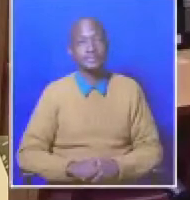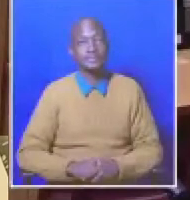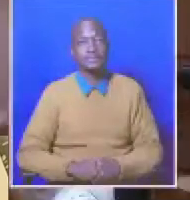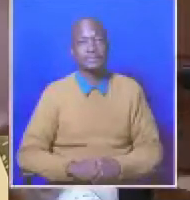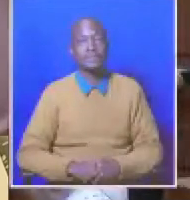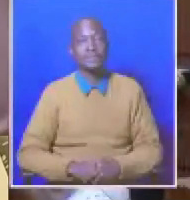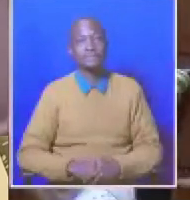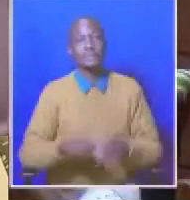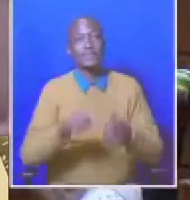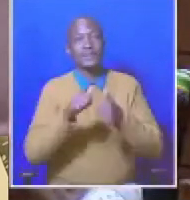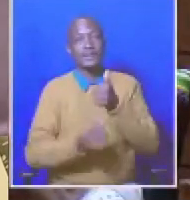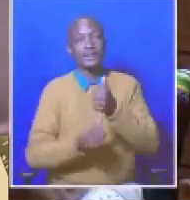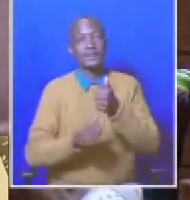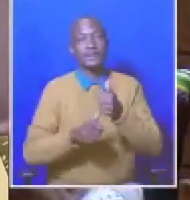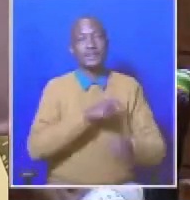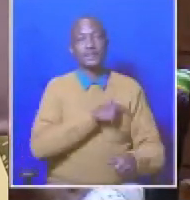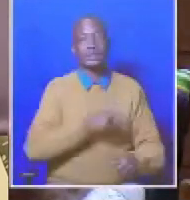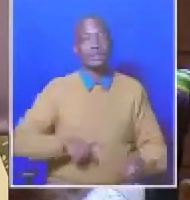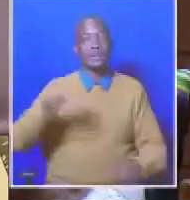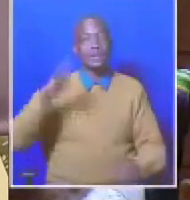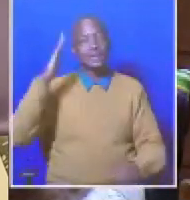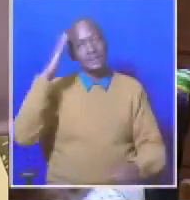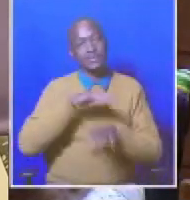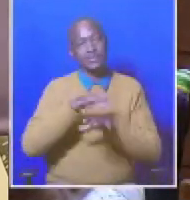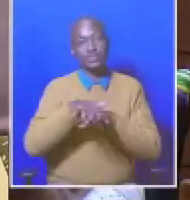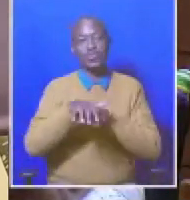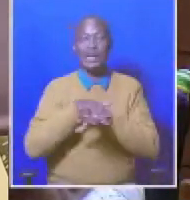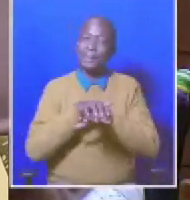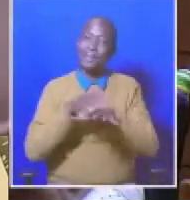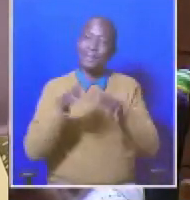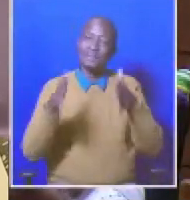Sekela mongameli, siyazi ukuthi abalimi abaningi